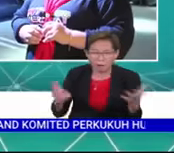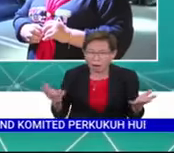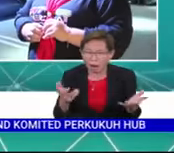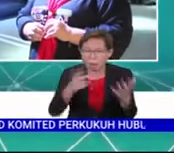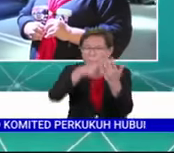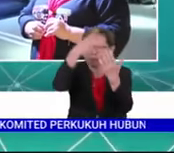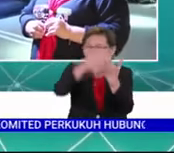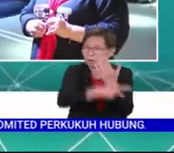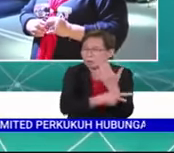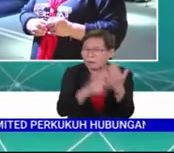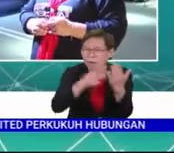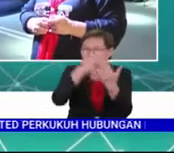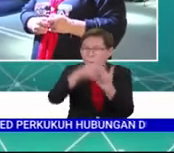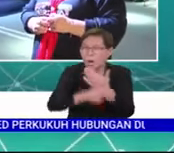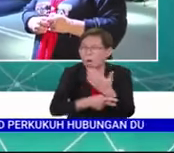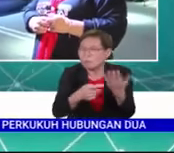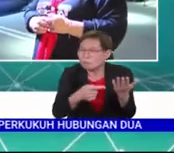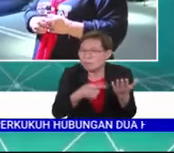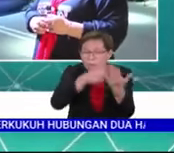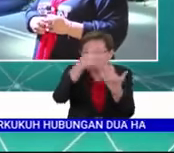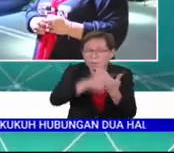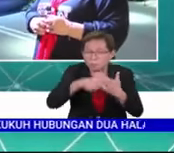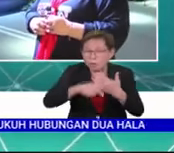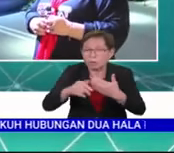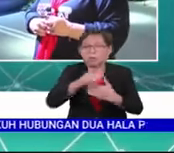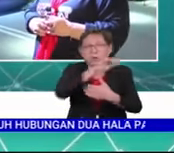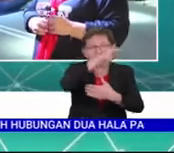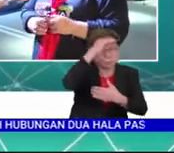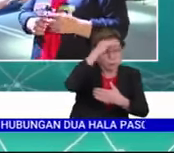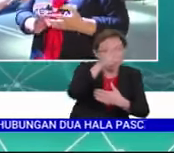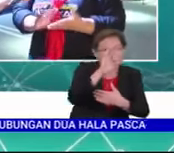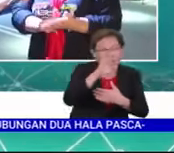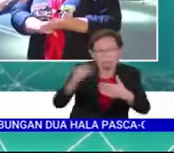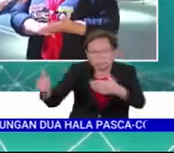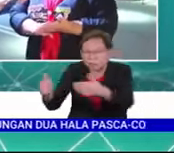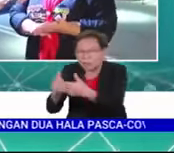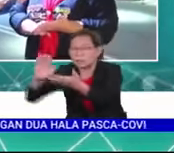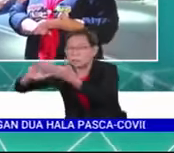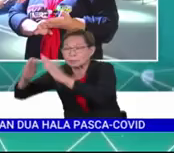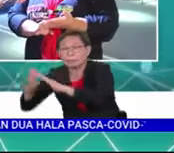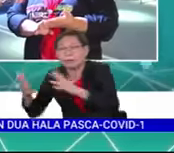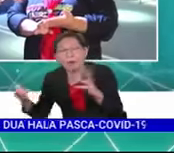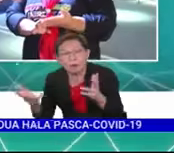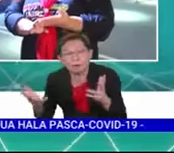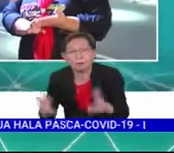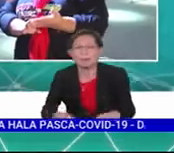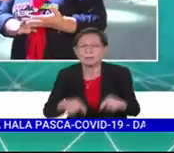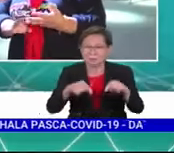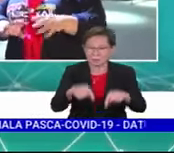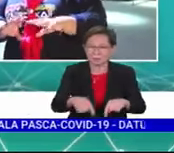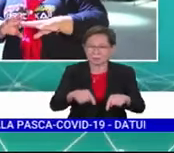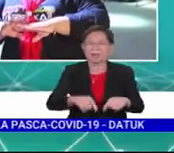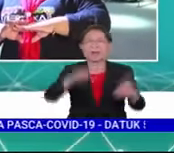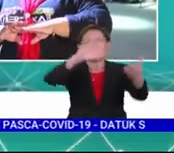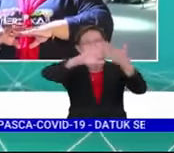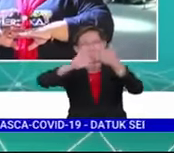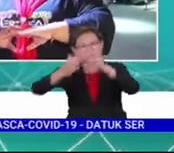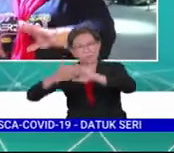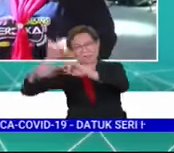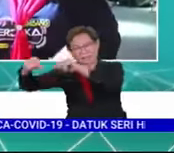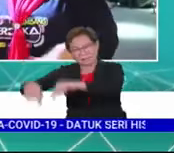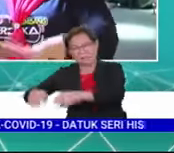bagaimana program seperti ini dapat mendekatkan Johor FM dengan masyarakat? Alhamdulillah, sebenarnya Sedili ini memang masyarakat di